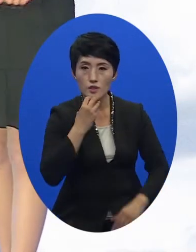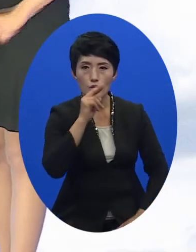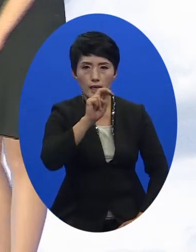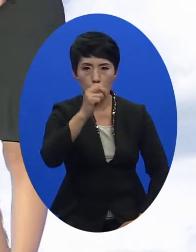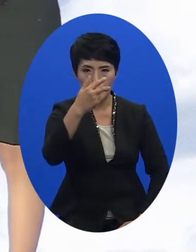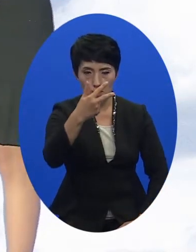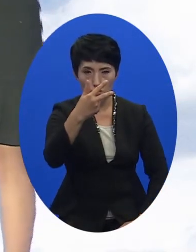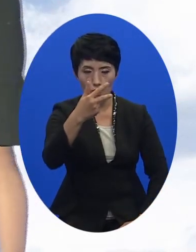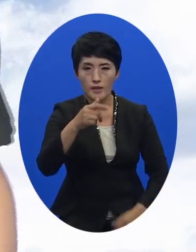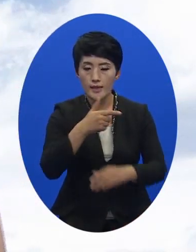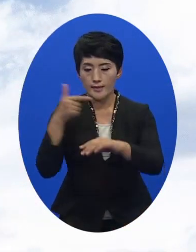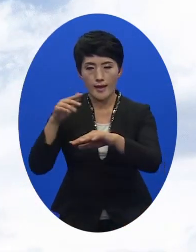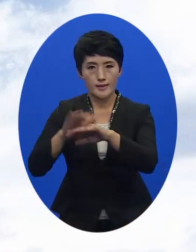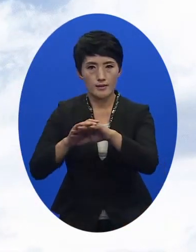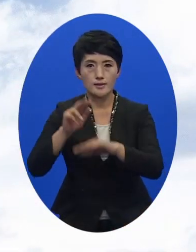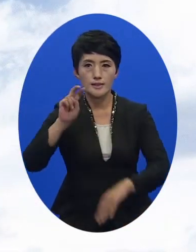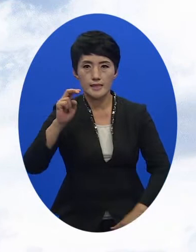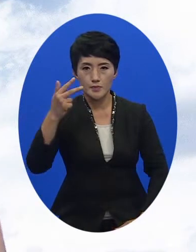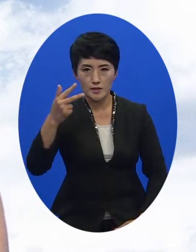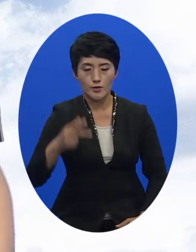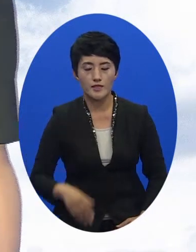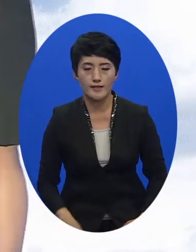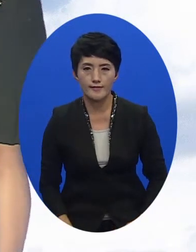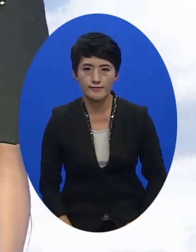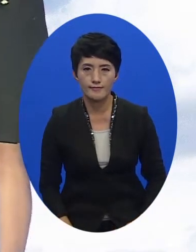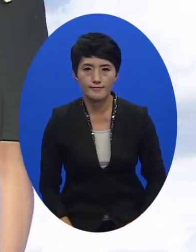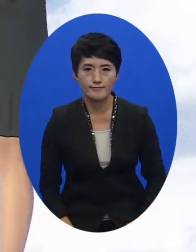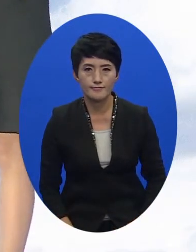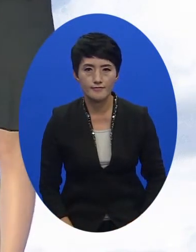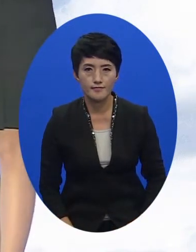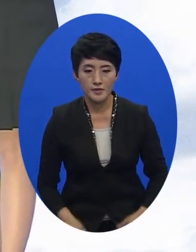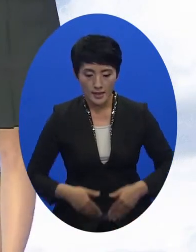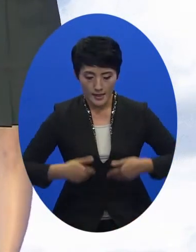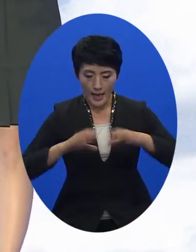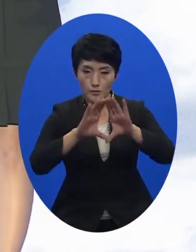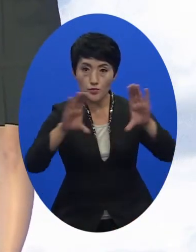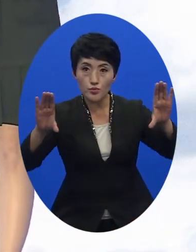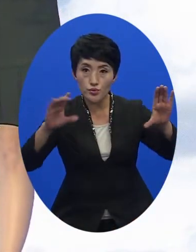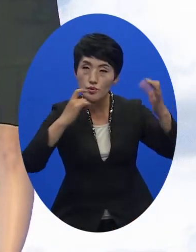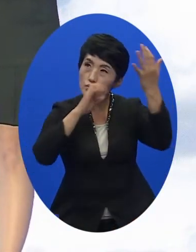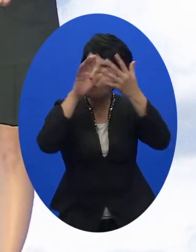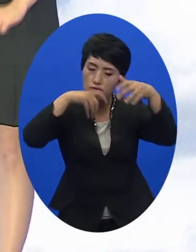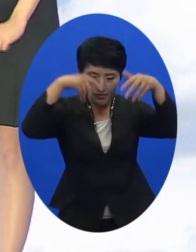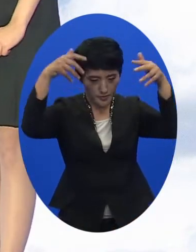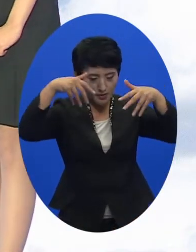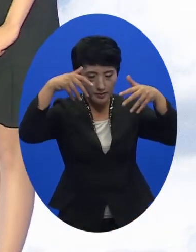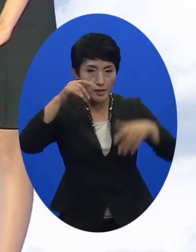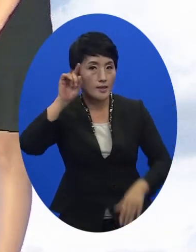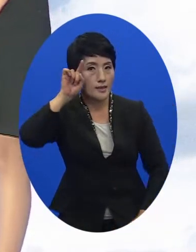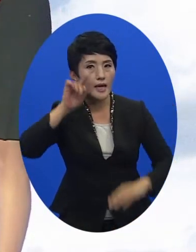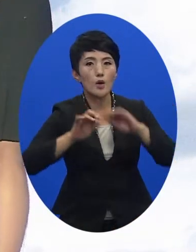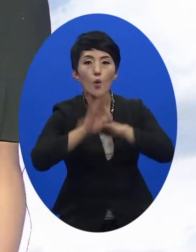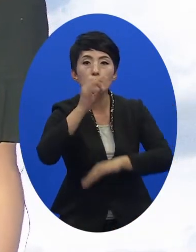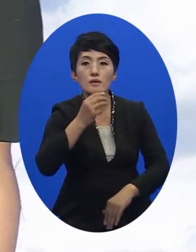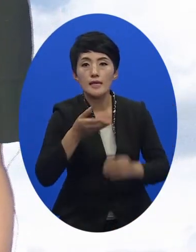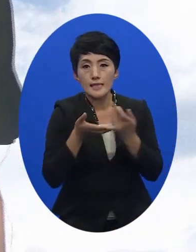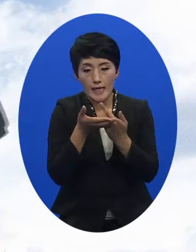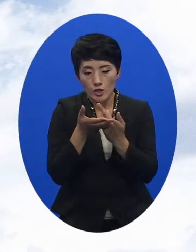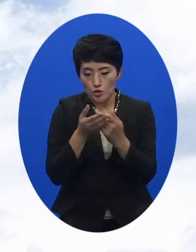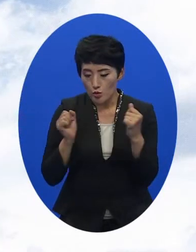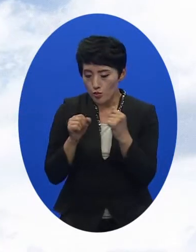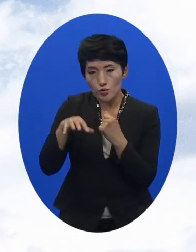한낮에는 서울 27도, 대전 27도입니다. 남부지방도 흐리고 비가 오겠습니다. 내일 오전